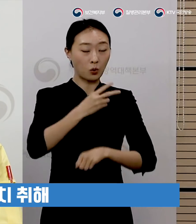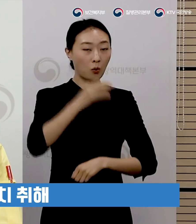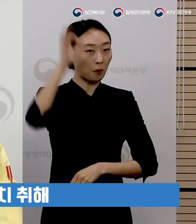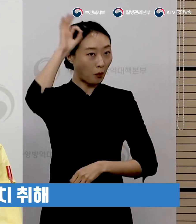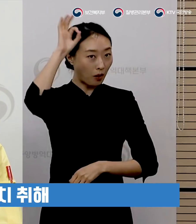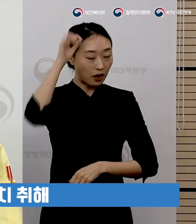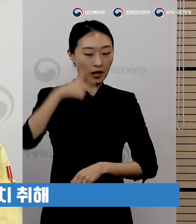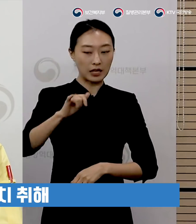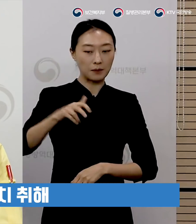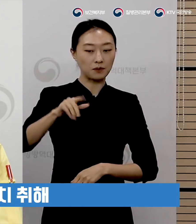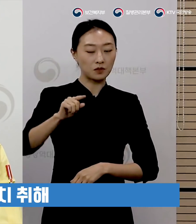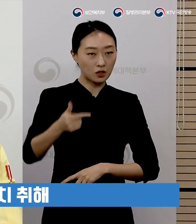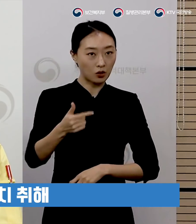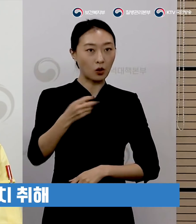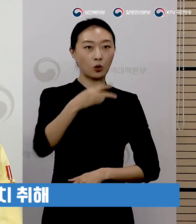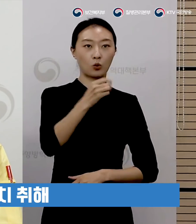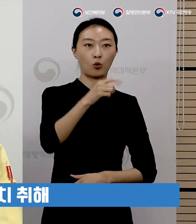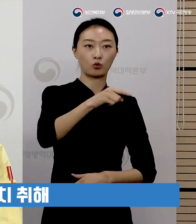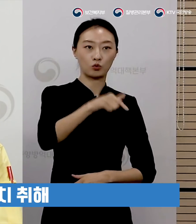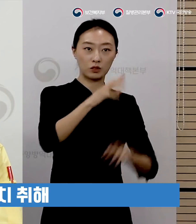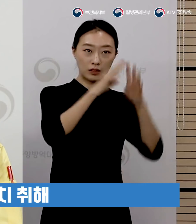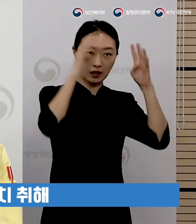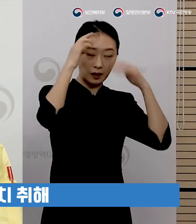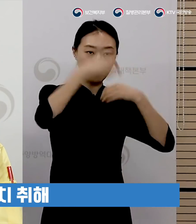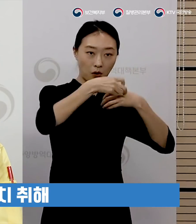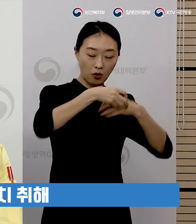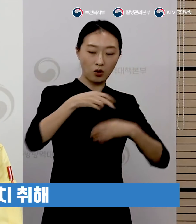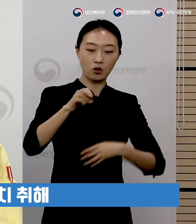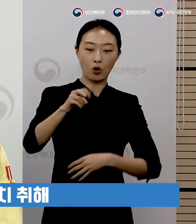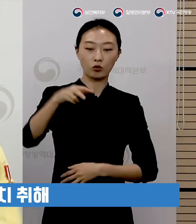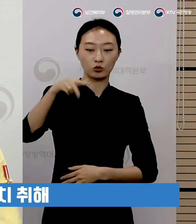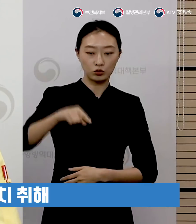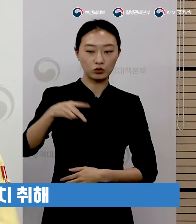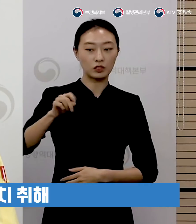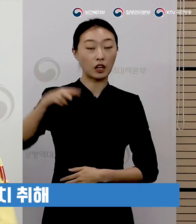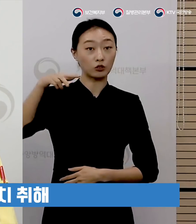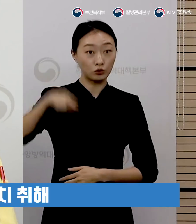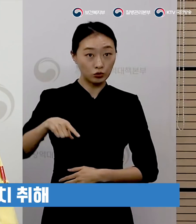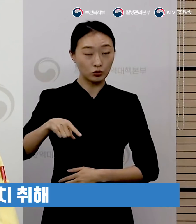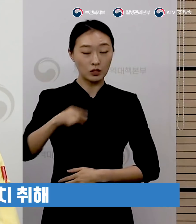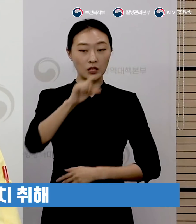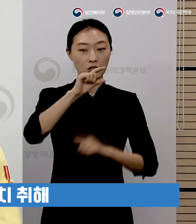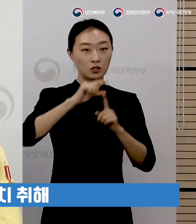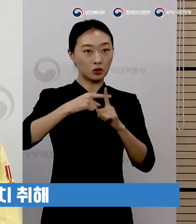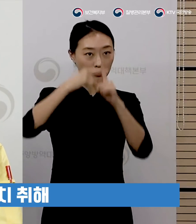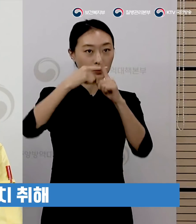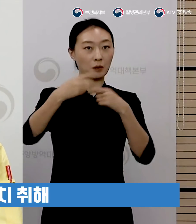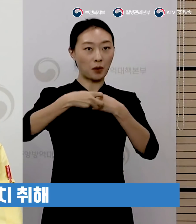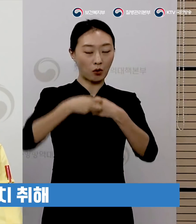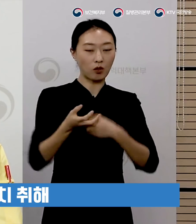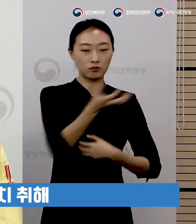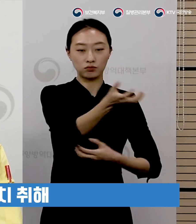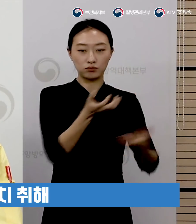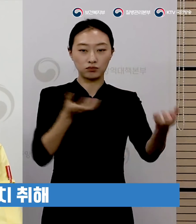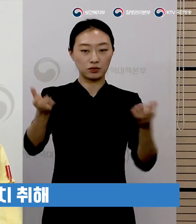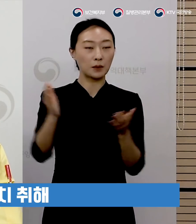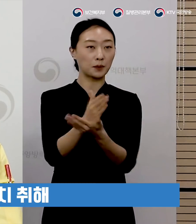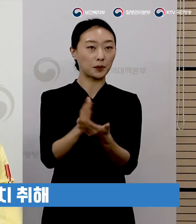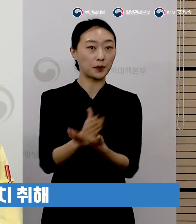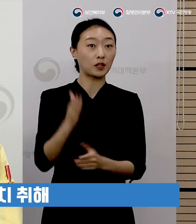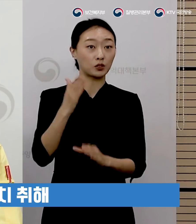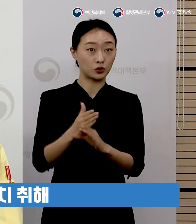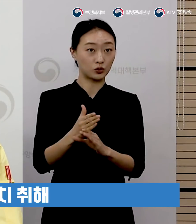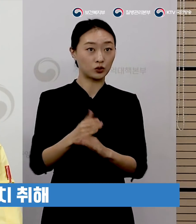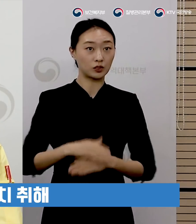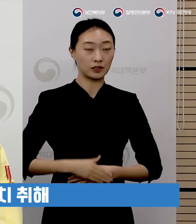안동의료원과 동국대병원, 영주와 상주의 적십자 병원 등으로 이송하고 있습니다. 경상북도의 경우